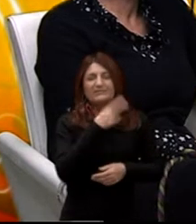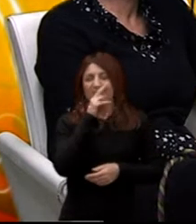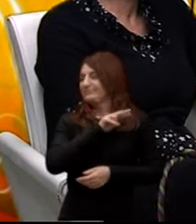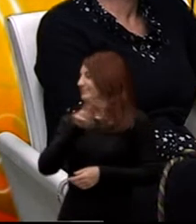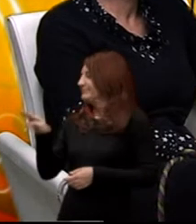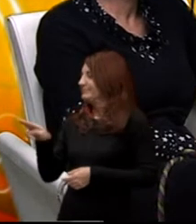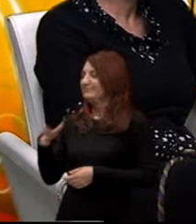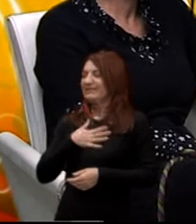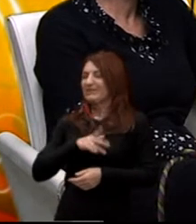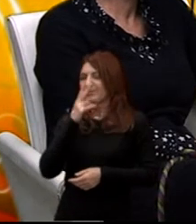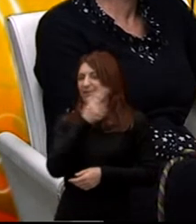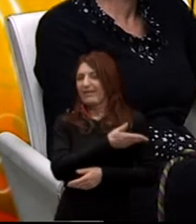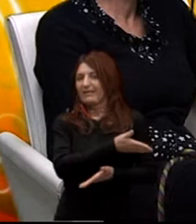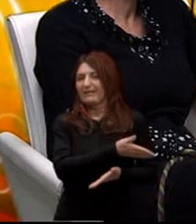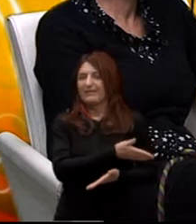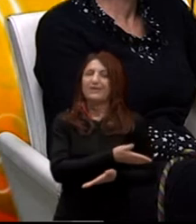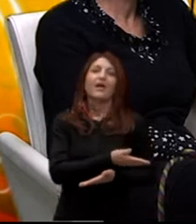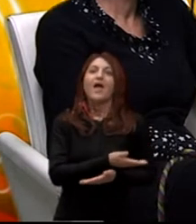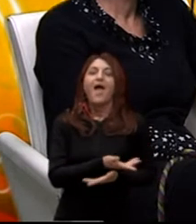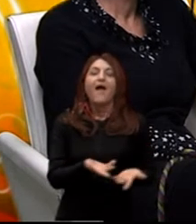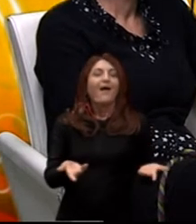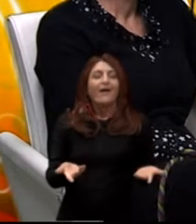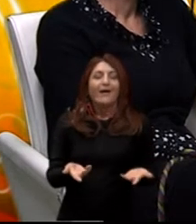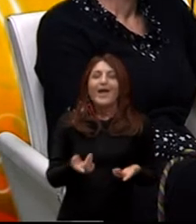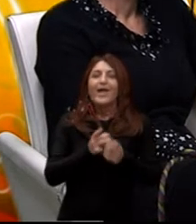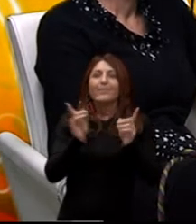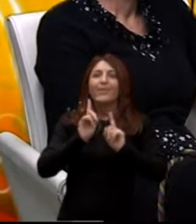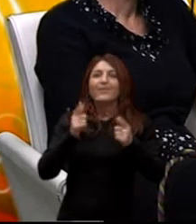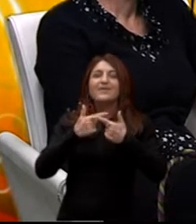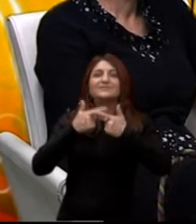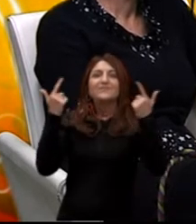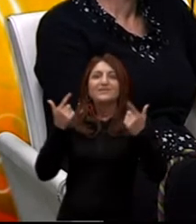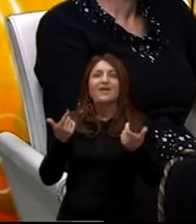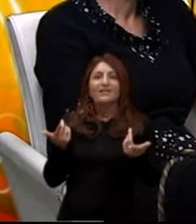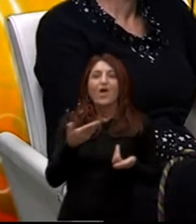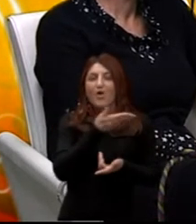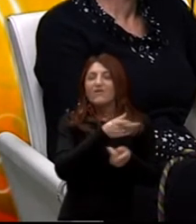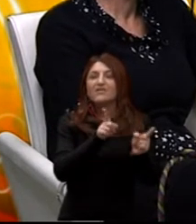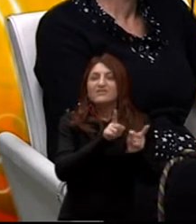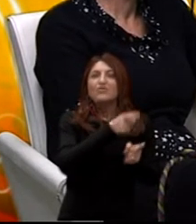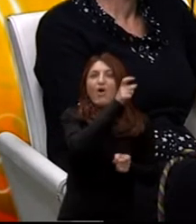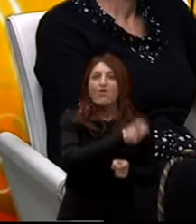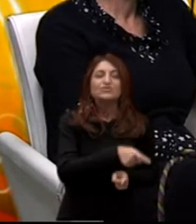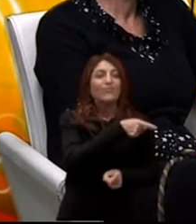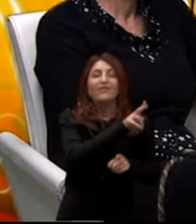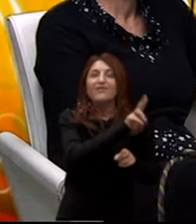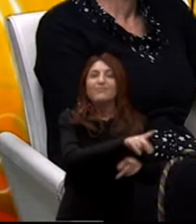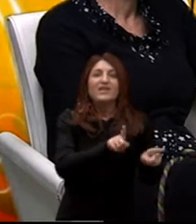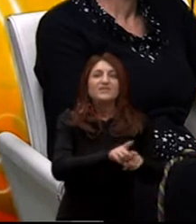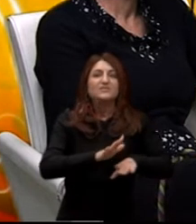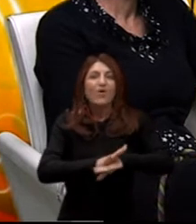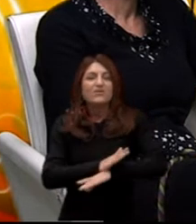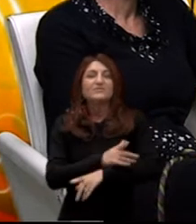se suočavati. Da. A niko nije svjestan toga da zapravo su to osobe koje imaju iste emocije, iste